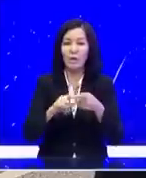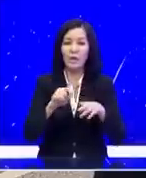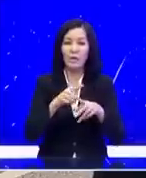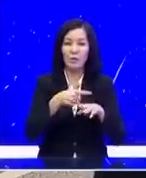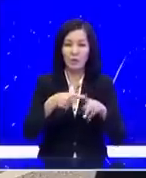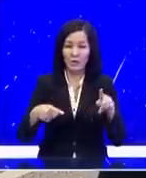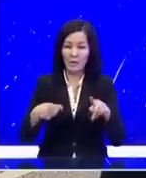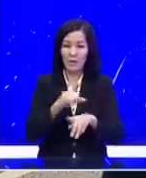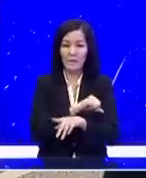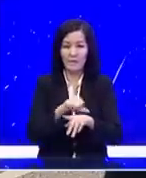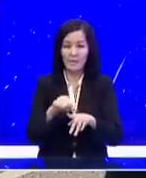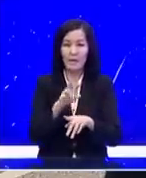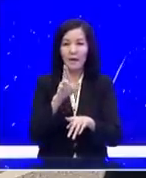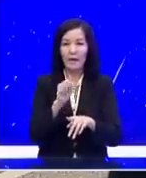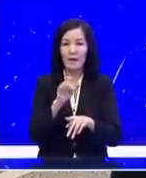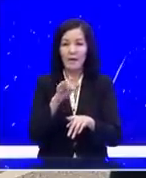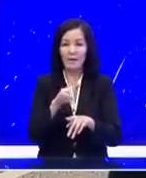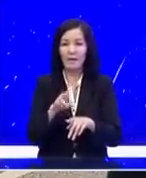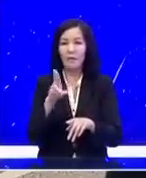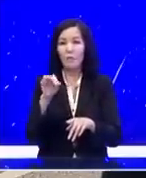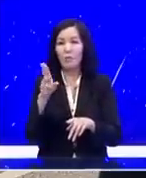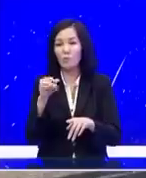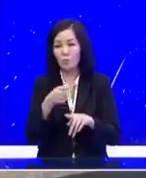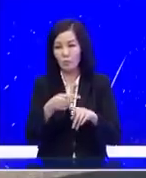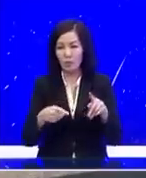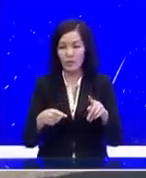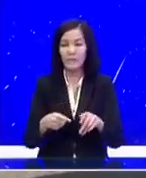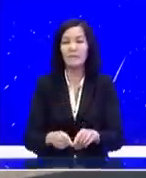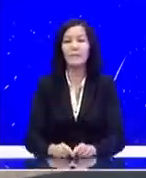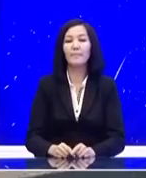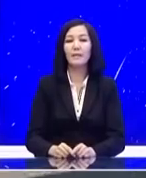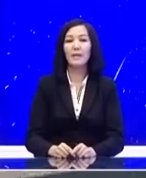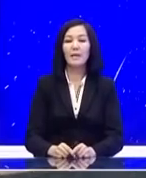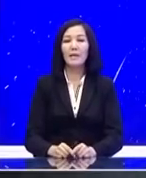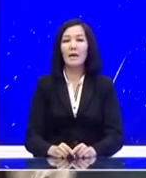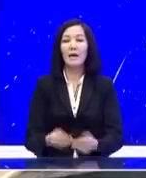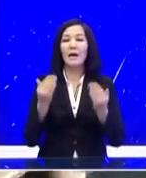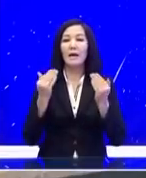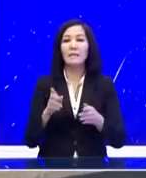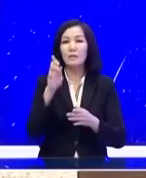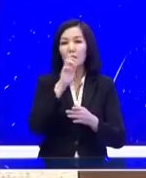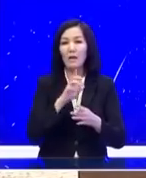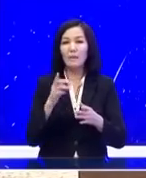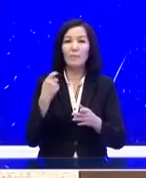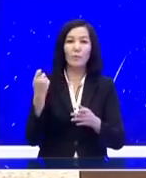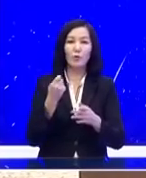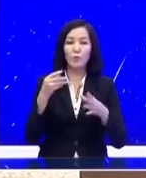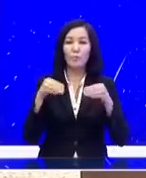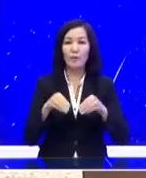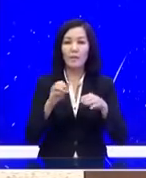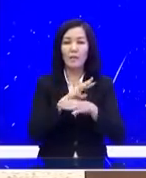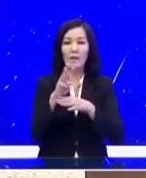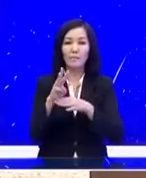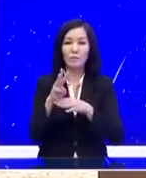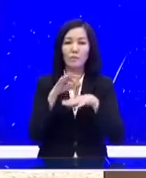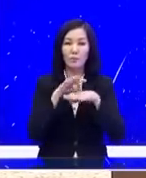және Қаратал ауданы мен Көксу ауданының шекарасында. Бұдан бөлек науқан кезінде жанар жағармай мен тұқыммен қамту ісі де іркіліксіз жүріп